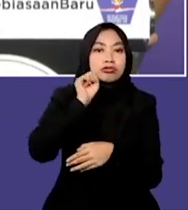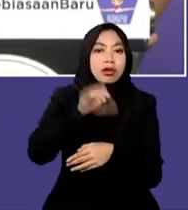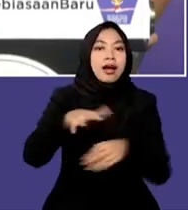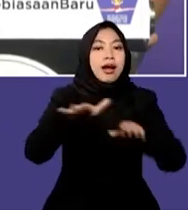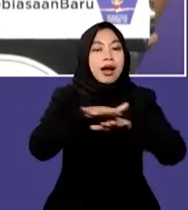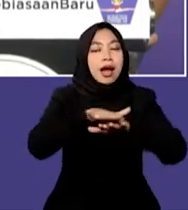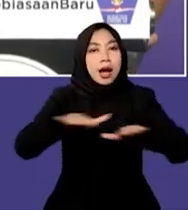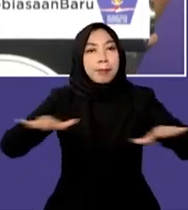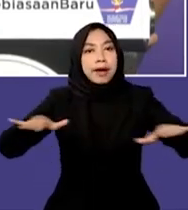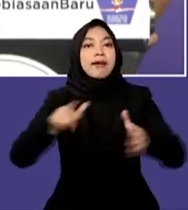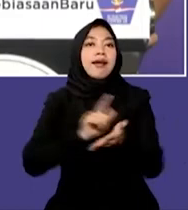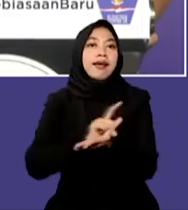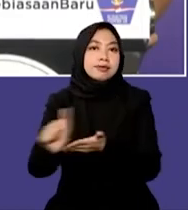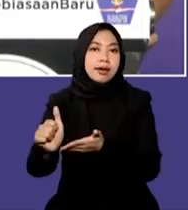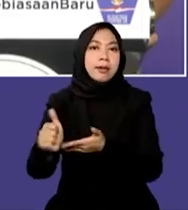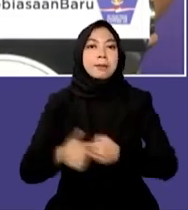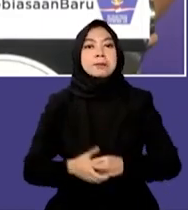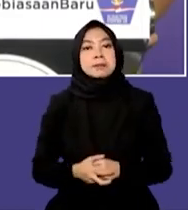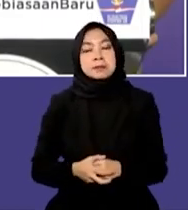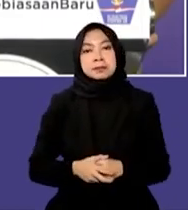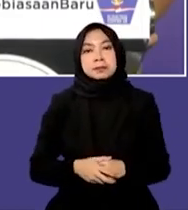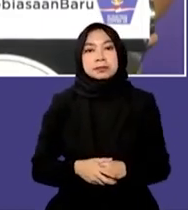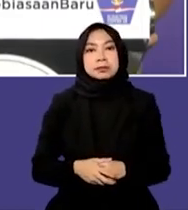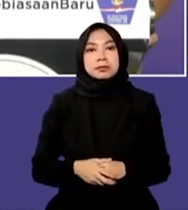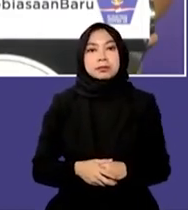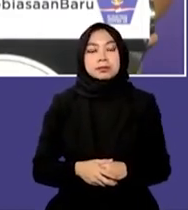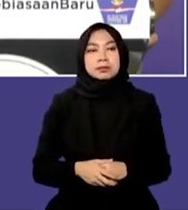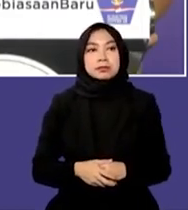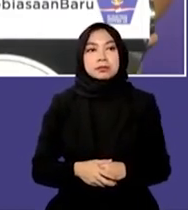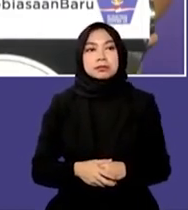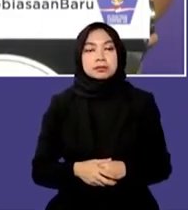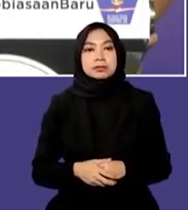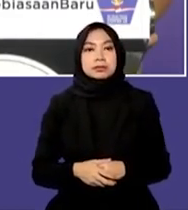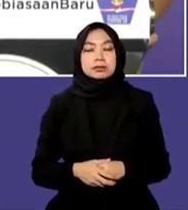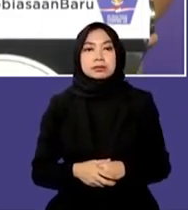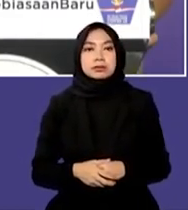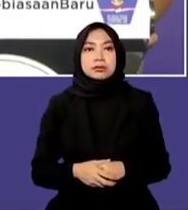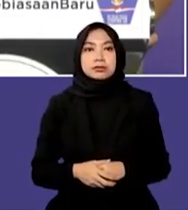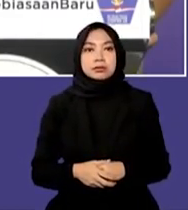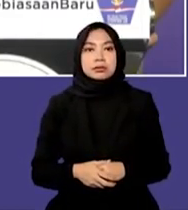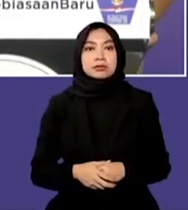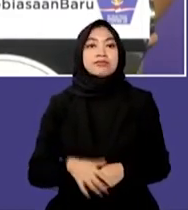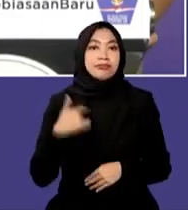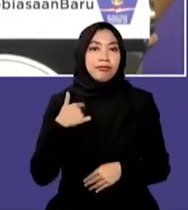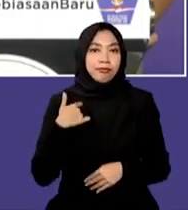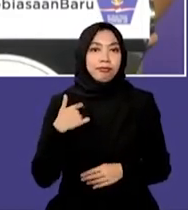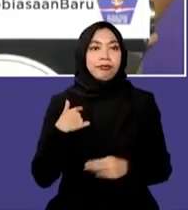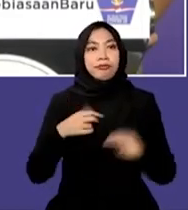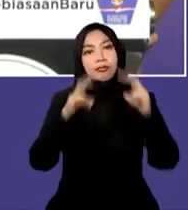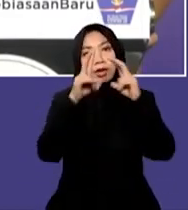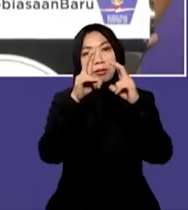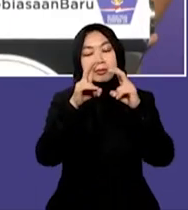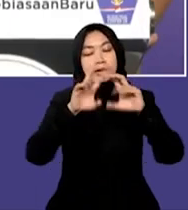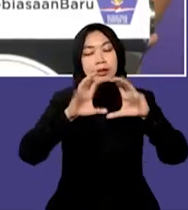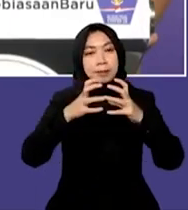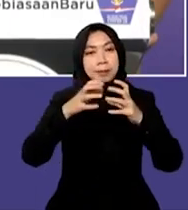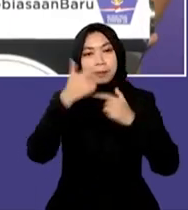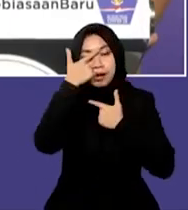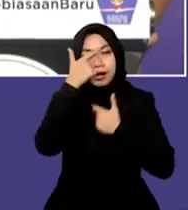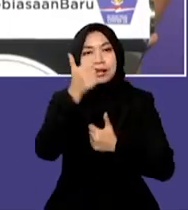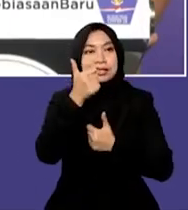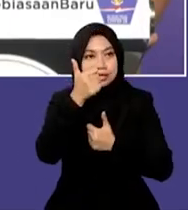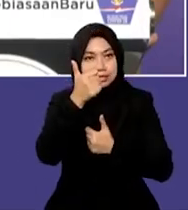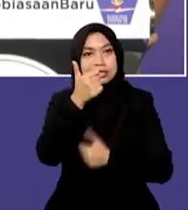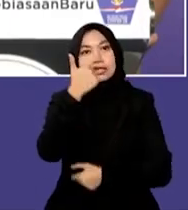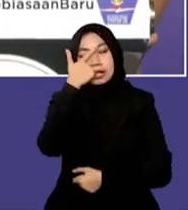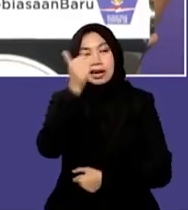berjalan dengan lancar hasil dari kajian yang dilakukan oleh tim pakar